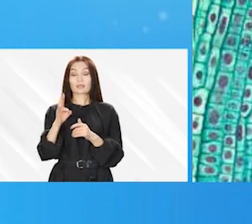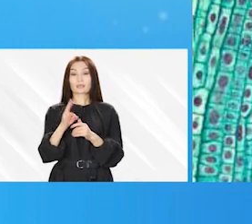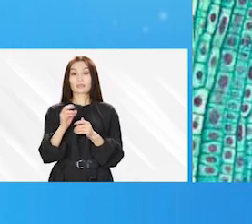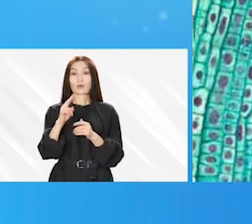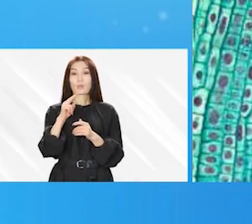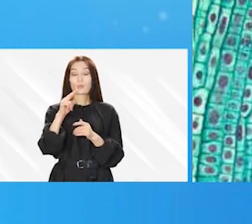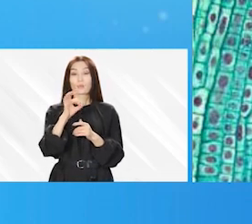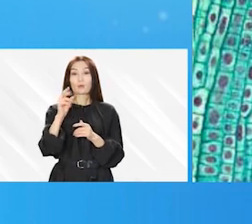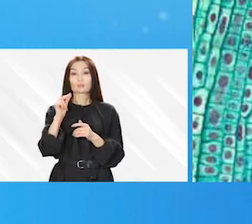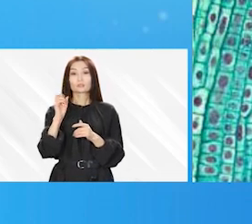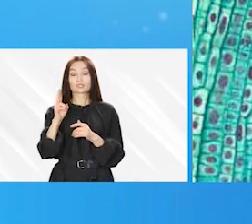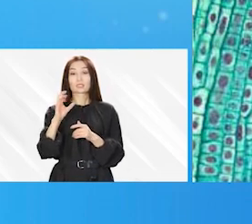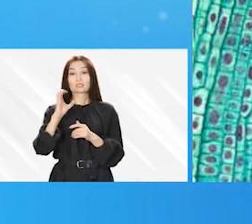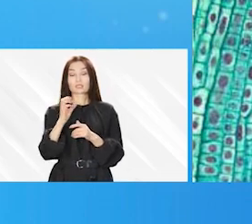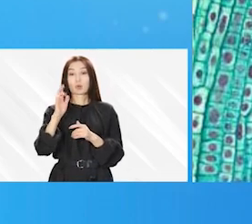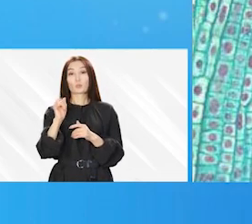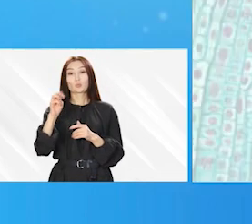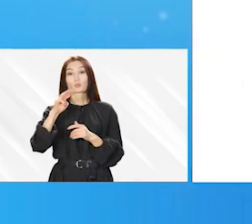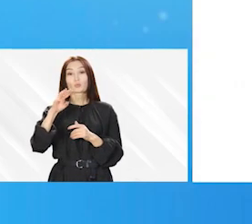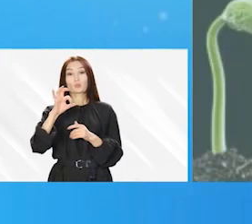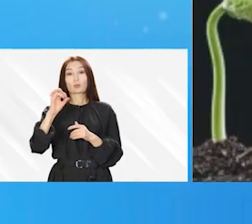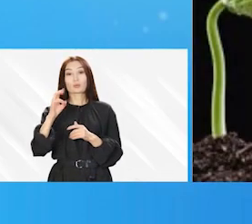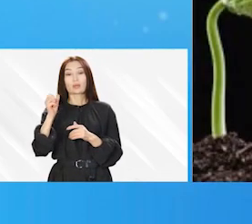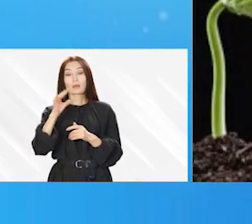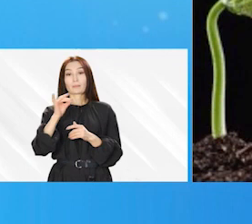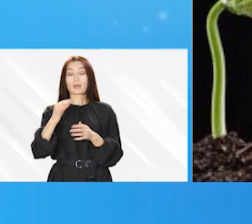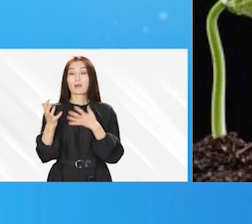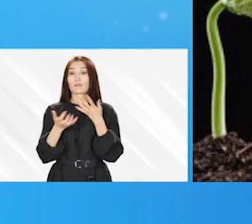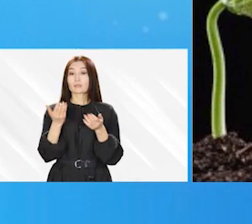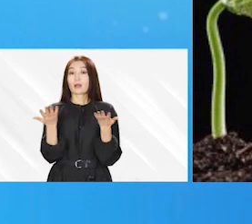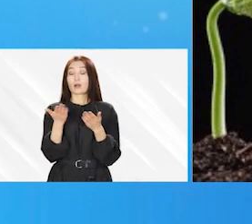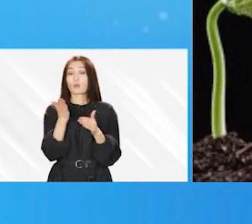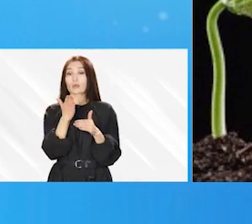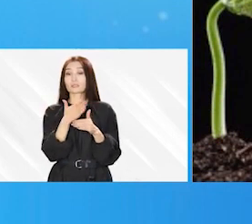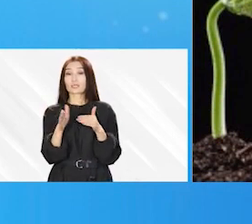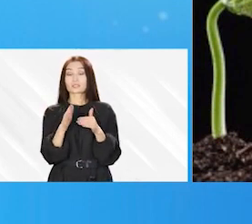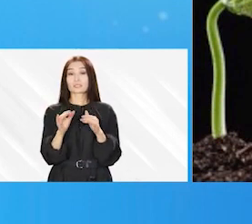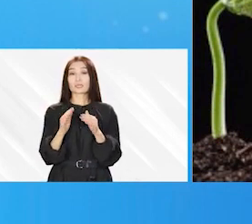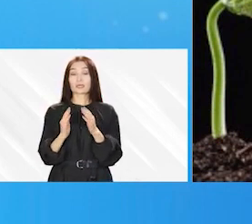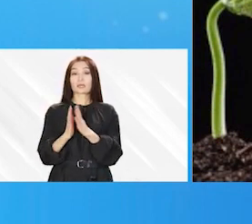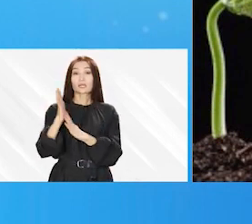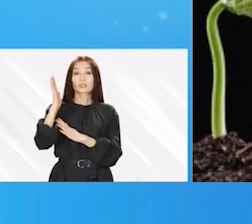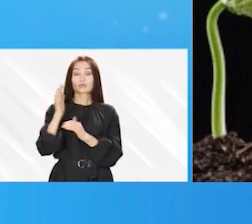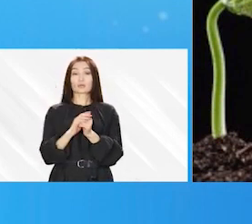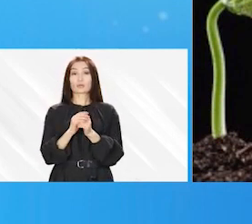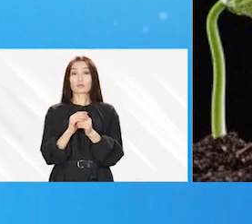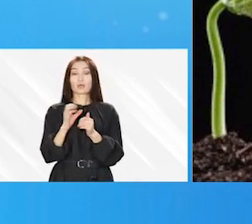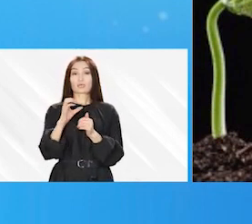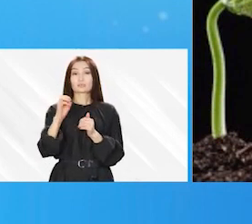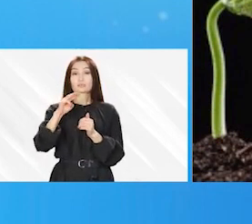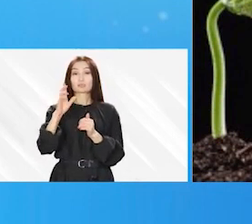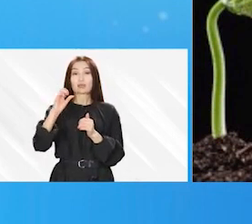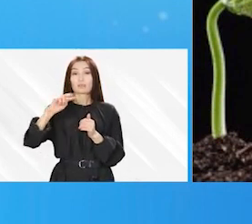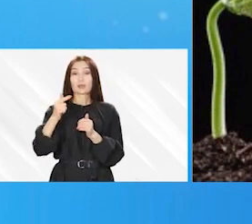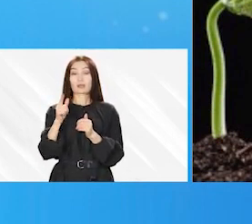развивается побеги с бутонами выясним какой частью растет стебель рядов на